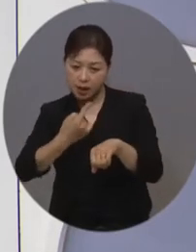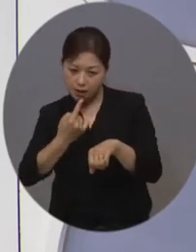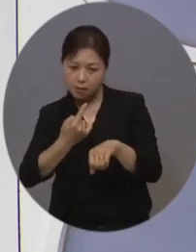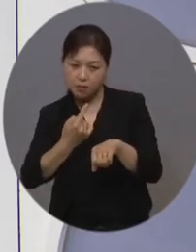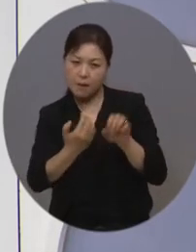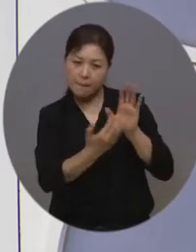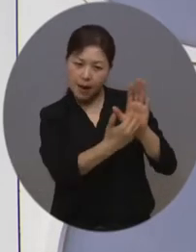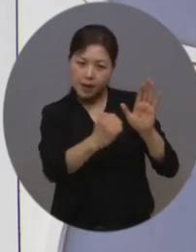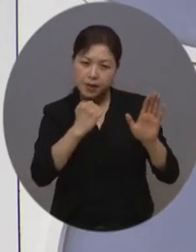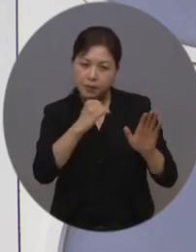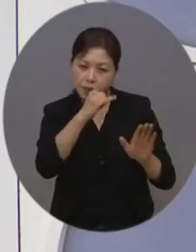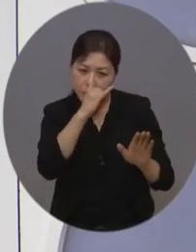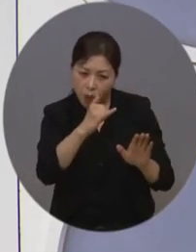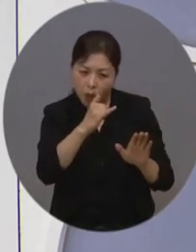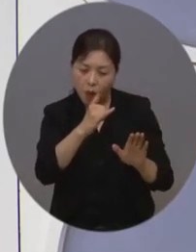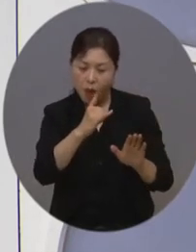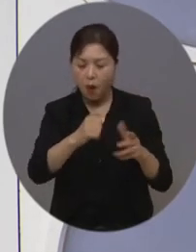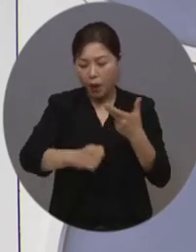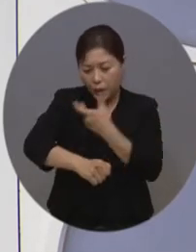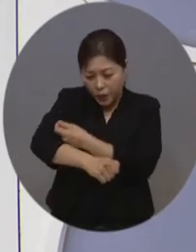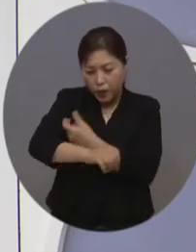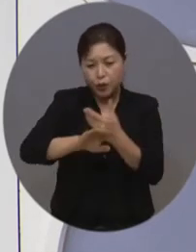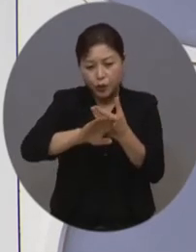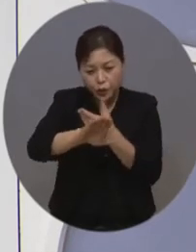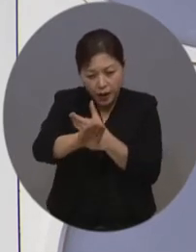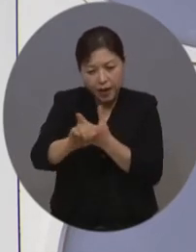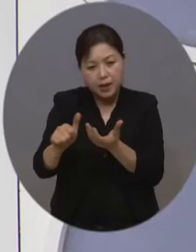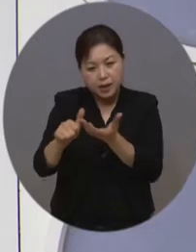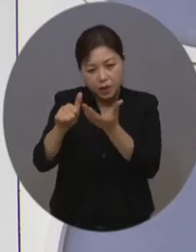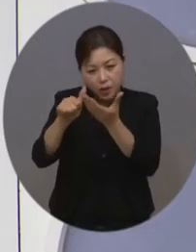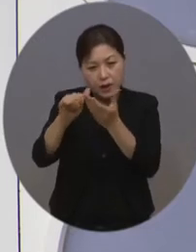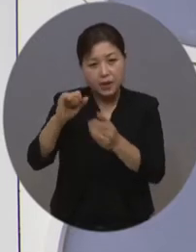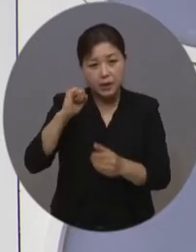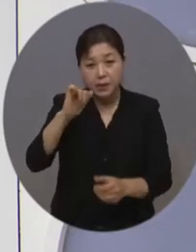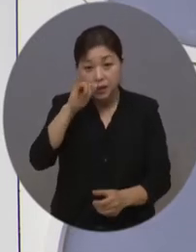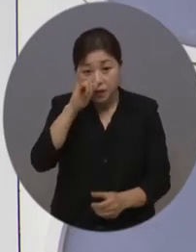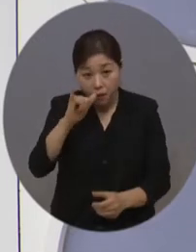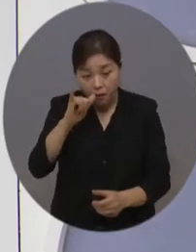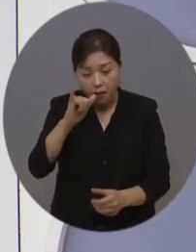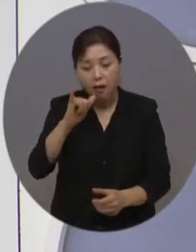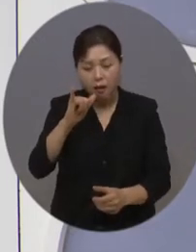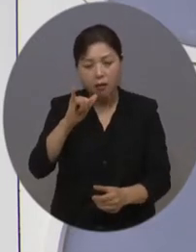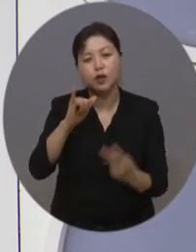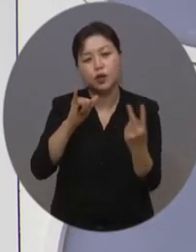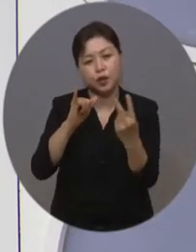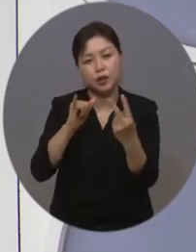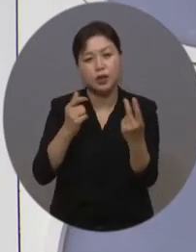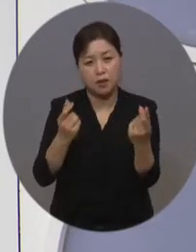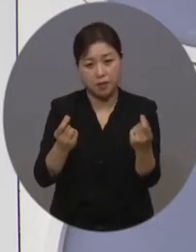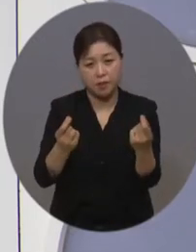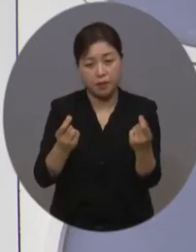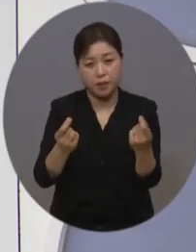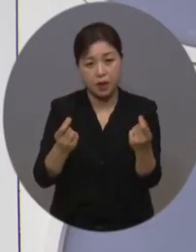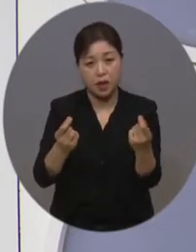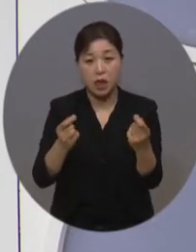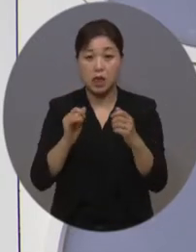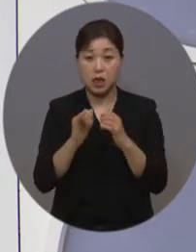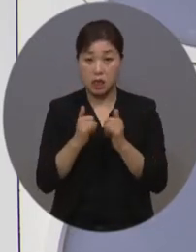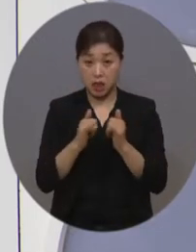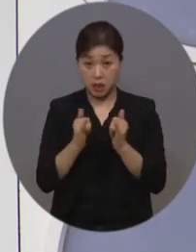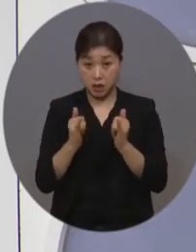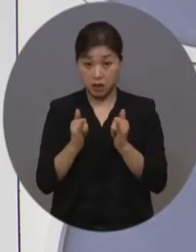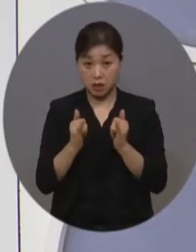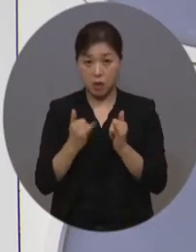이게 자연, 우리 인간에게는 원래 자기가 갖고 있는 그 자연적인